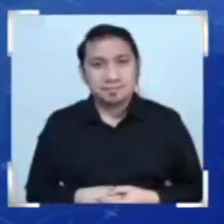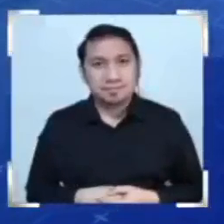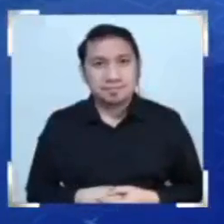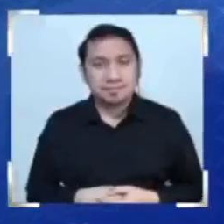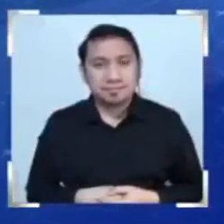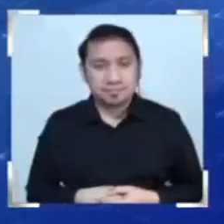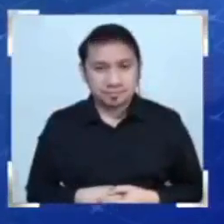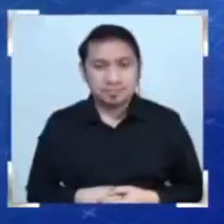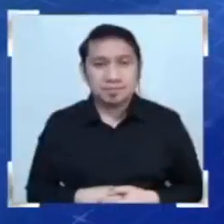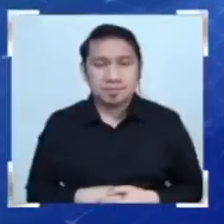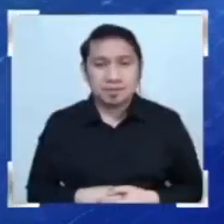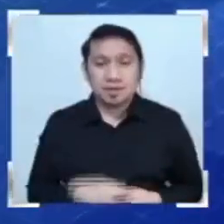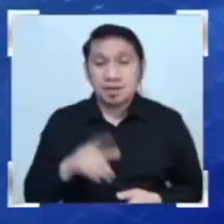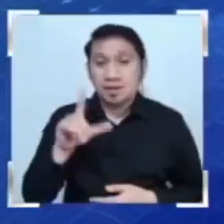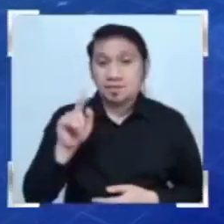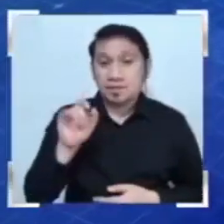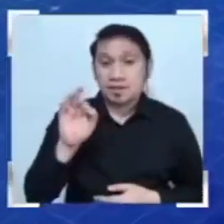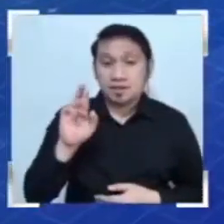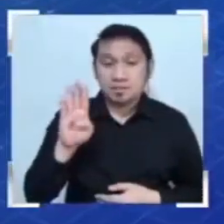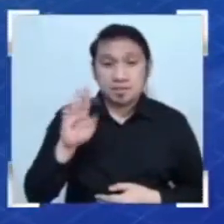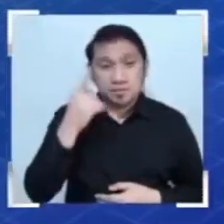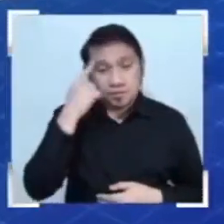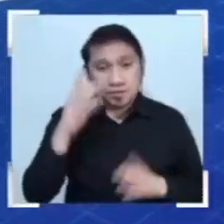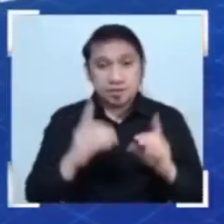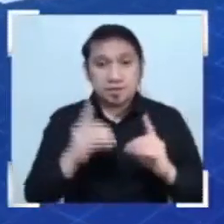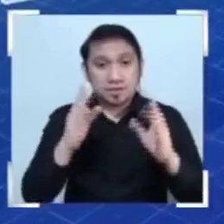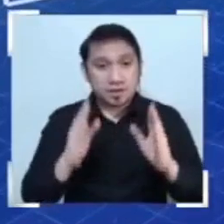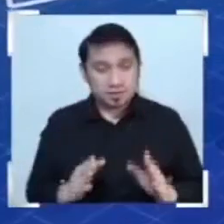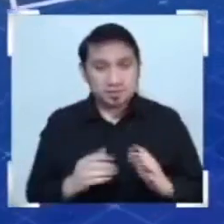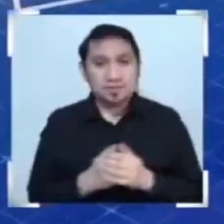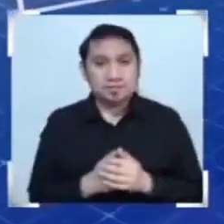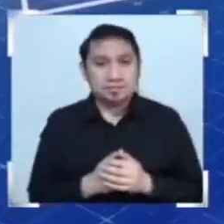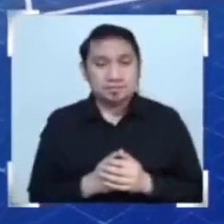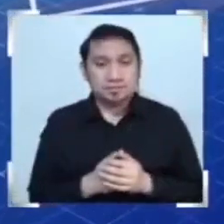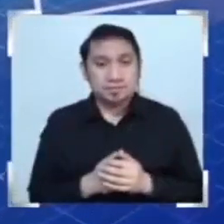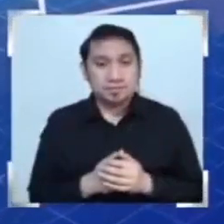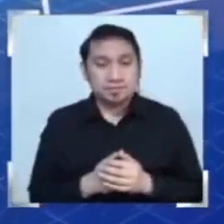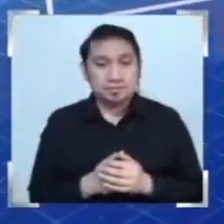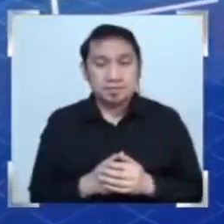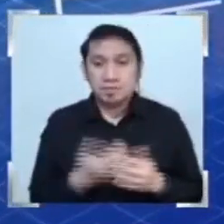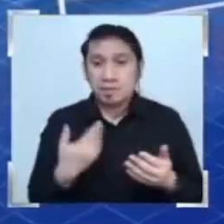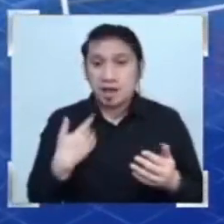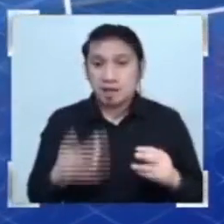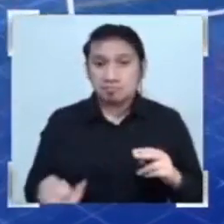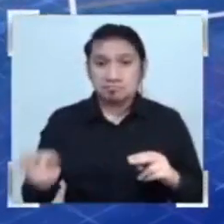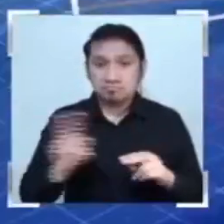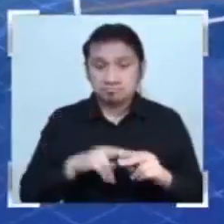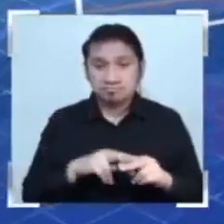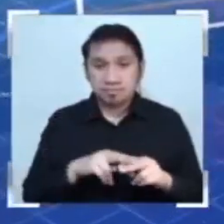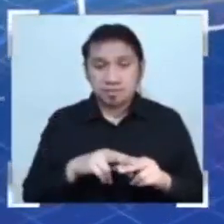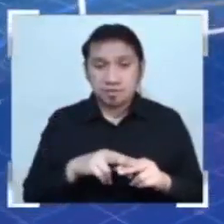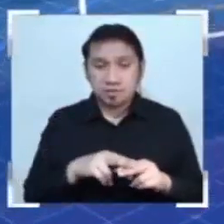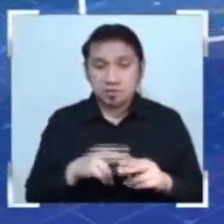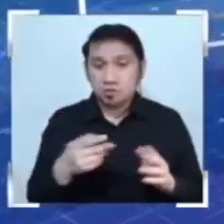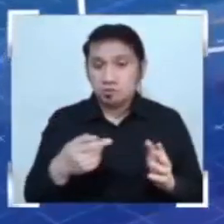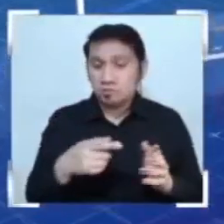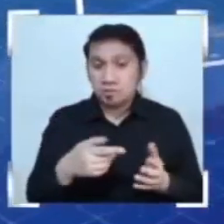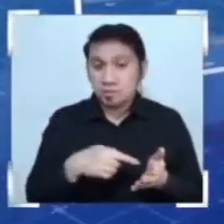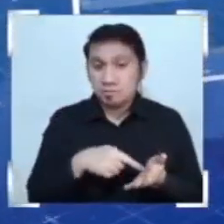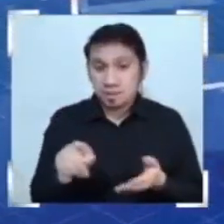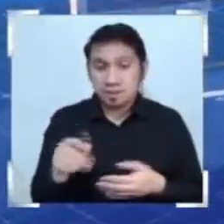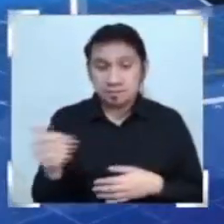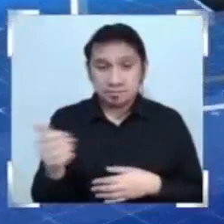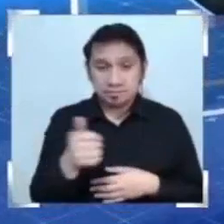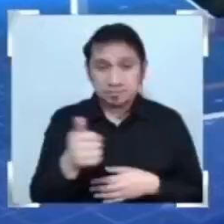Igan, nagbabala ang LTFRB sa mga driver ng public utility vehicle na magtataas ang pamasahe kahit wala pang inilalabas na kautusan